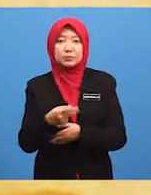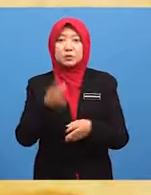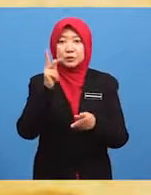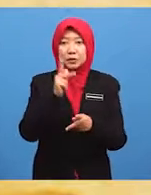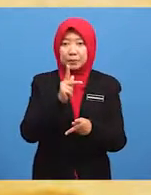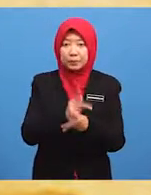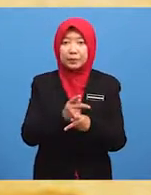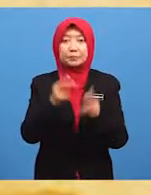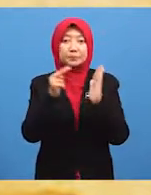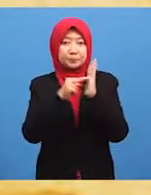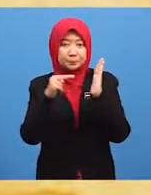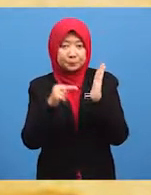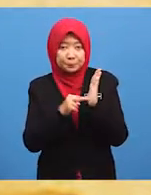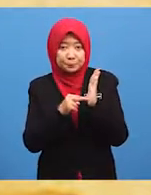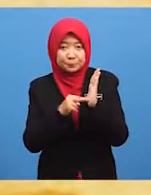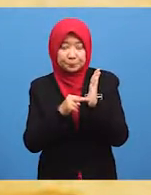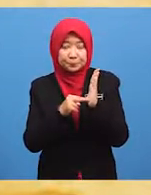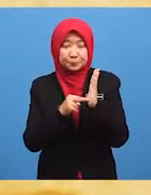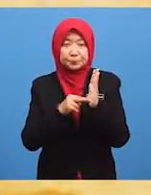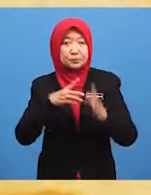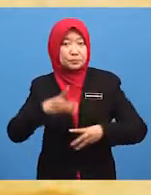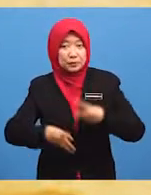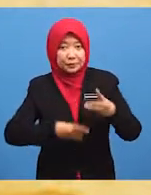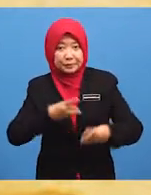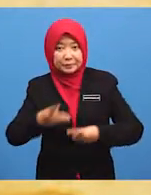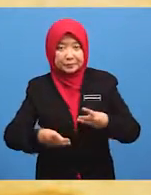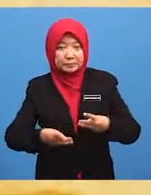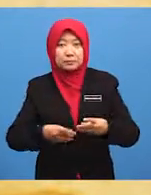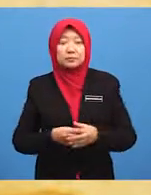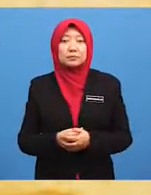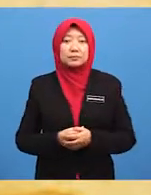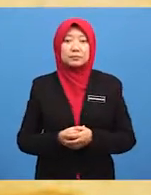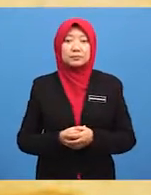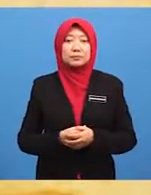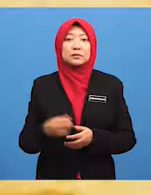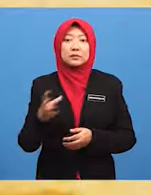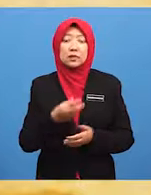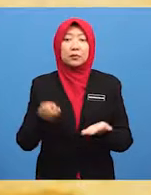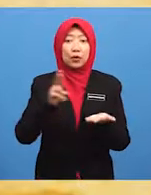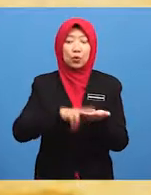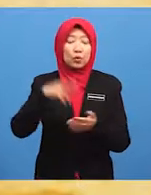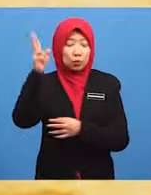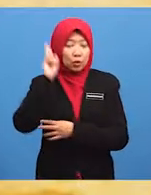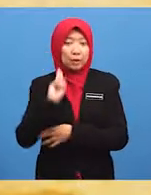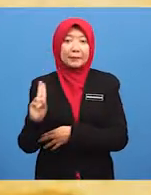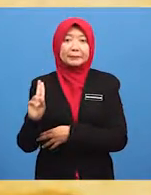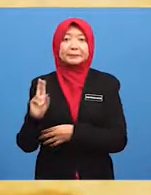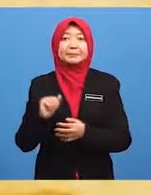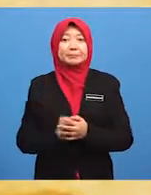menyimpan rekod perundangan, menyimpan rekod perdagangan, menyimpan rekod